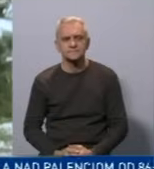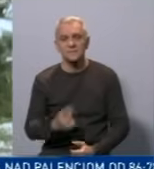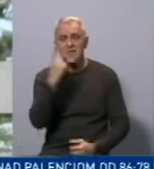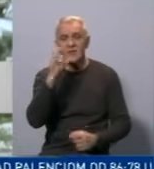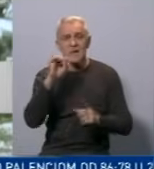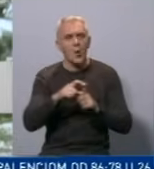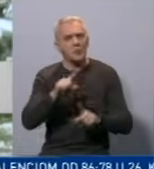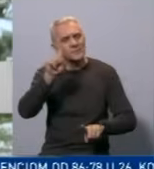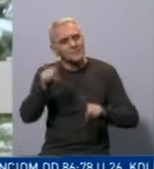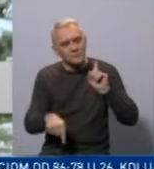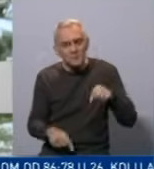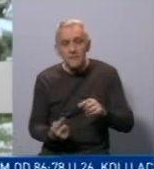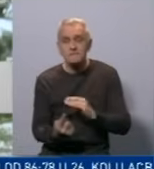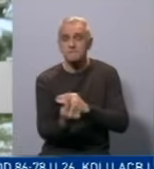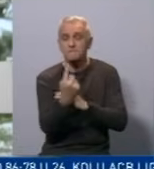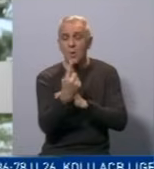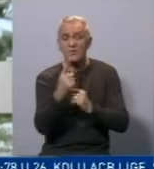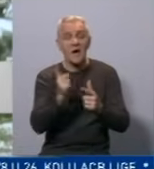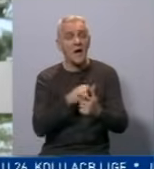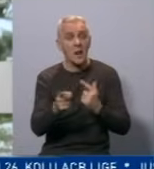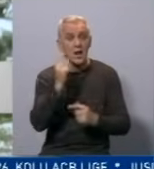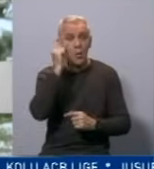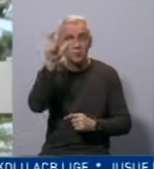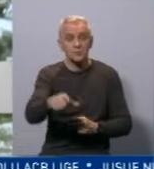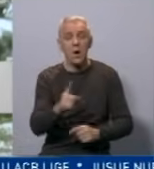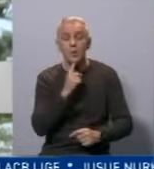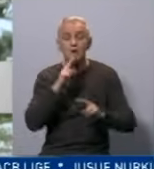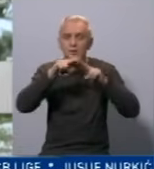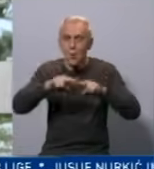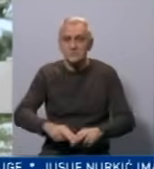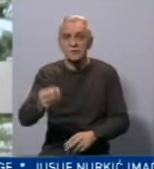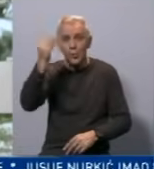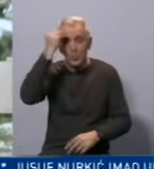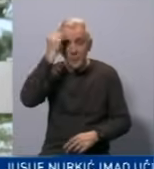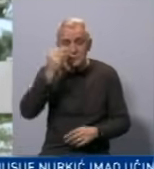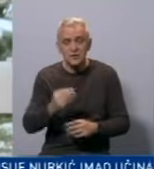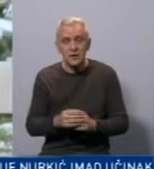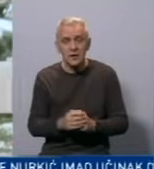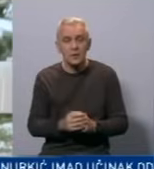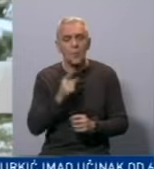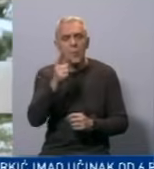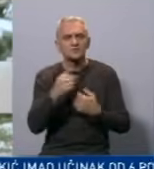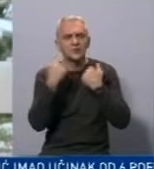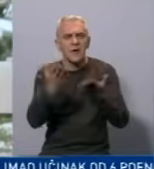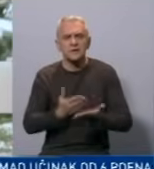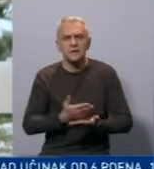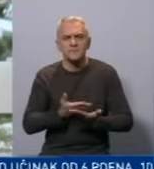od rijetkih pojava ili osoba koja će ostati upamćena, on će dati temelj ovom